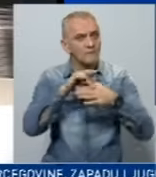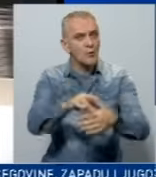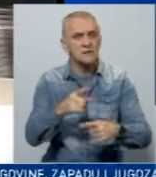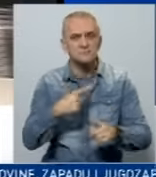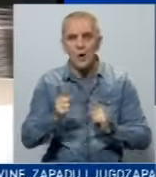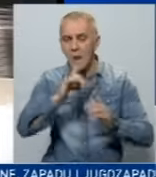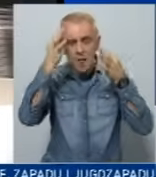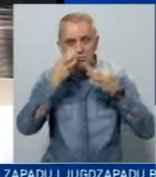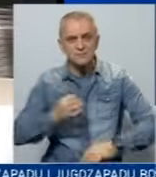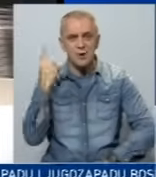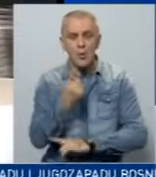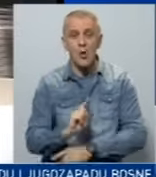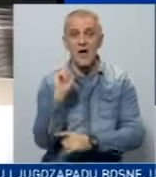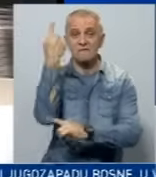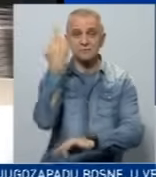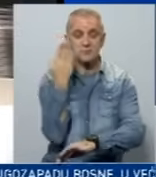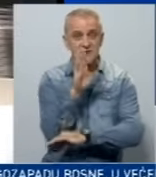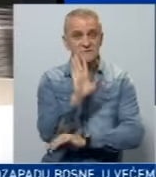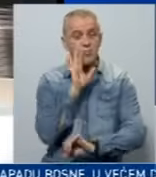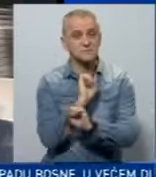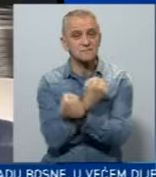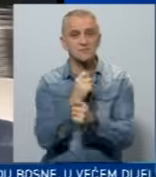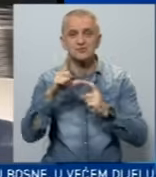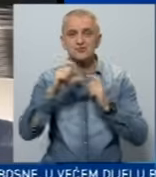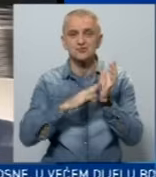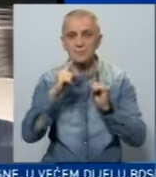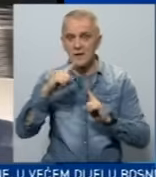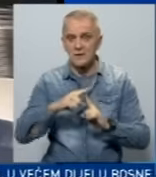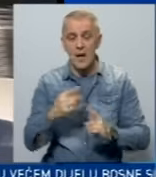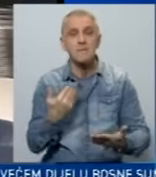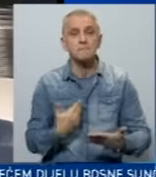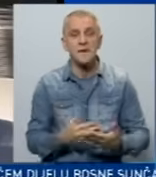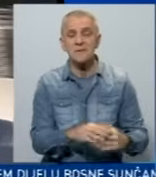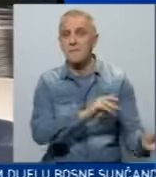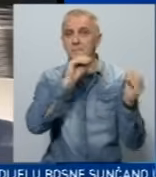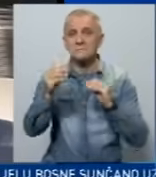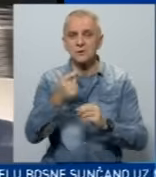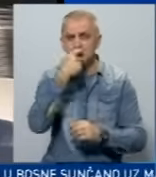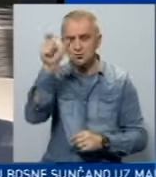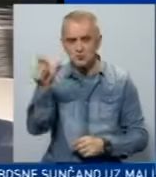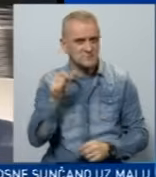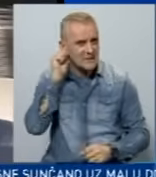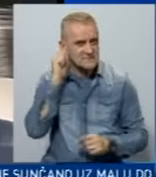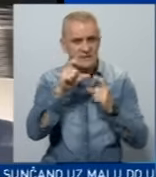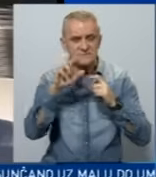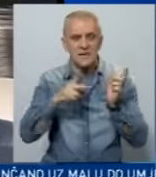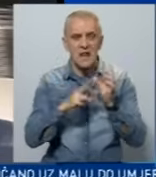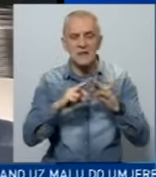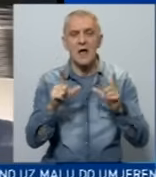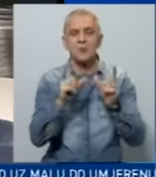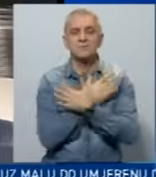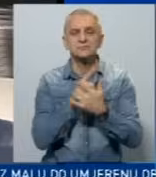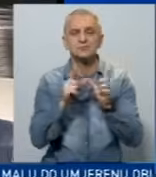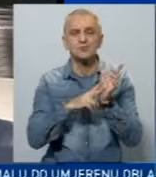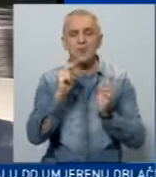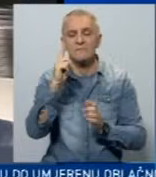zbog nepoštivanja odluka visokog predstavnika u BiH Kristijana Šmita. Predmet je prebačen sudinici Seni Uzunović, a odbrana